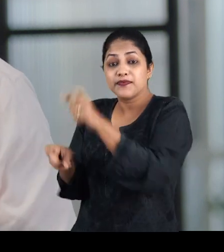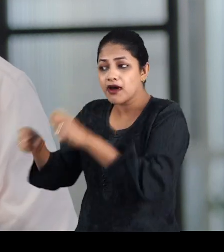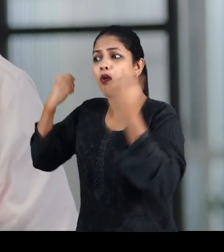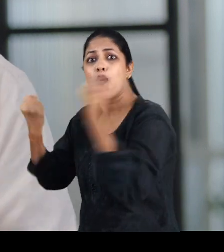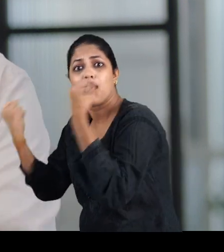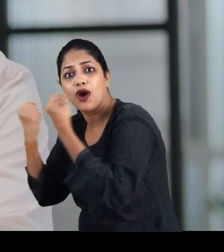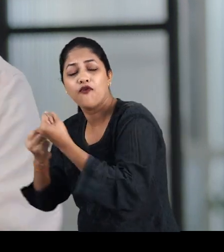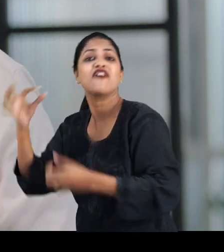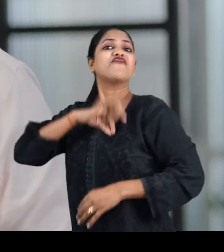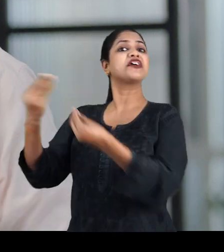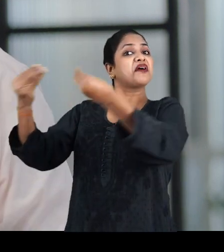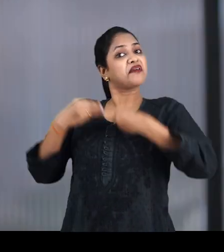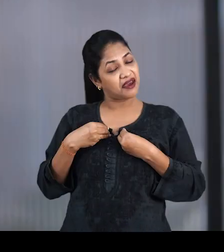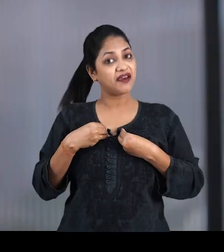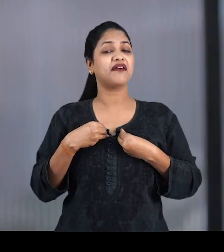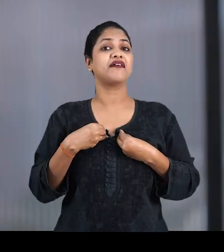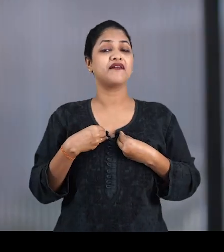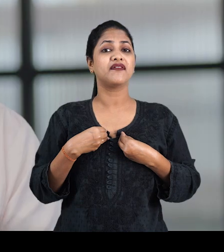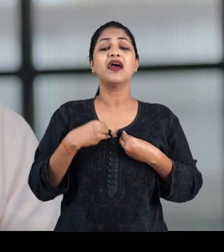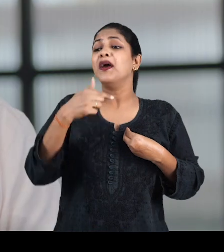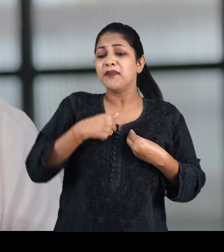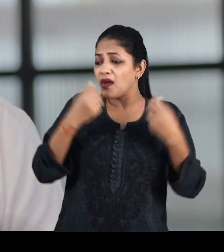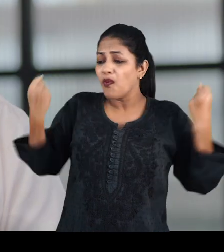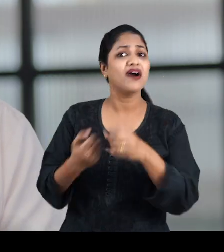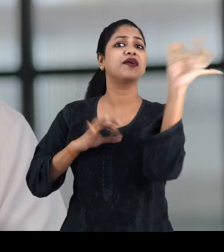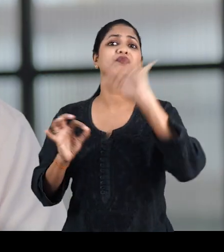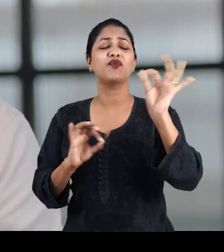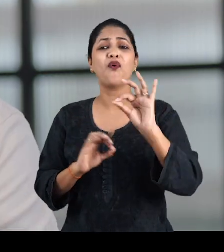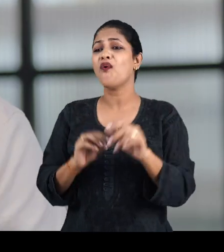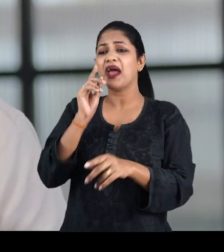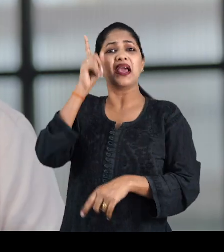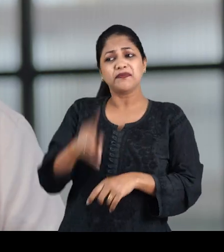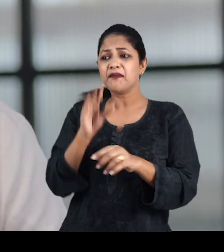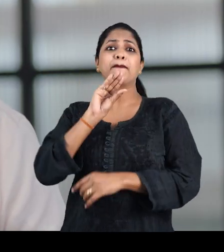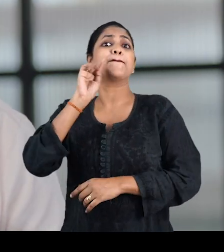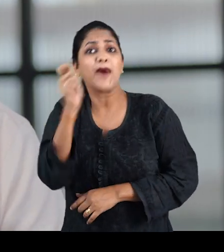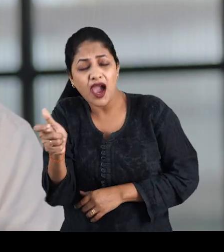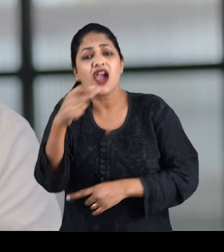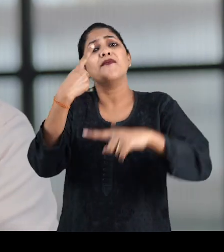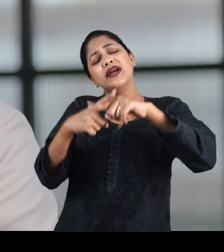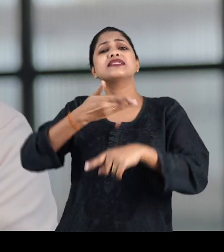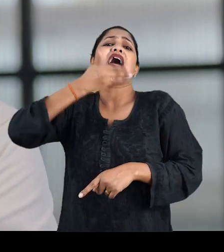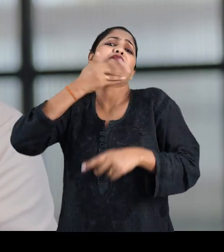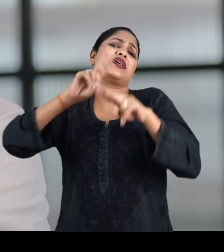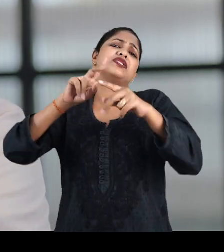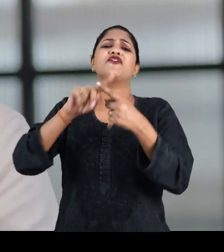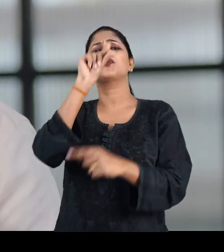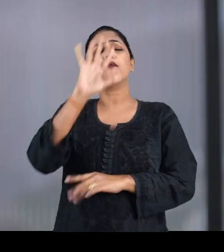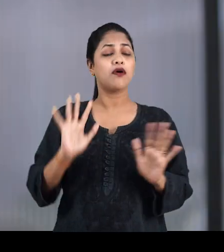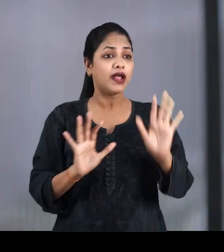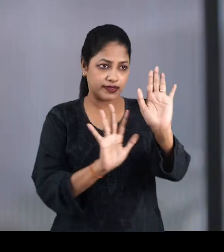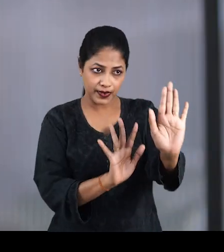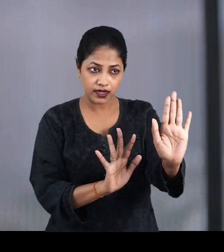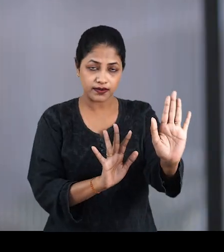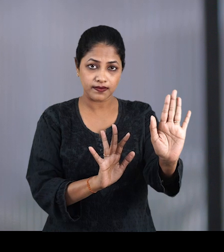માટે ટ્રેડિંગ કરીને મને નફો કમાઈ આપશે. મારે ફક્ત માર્જિન મની ટ્રાન્સફર કરવાનું રહેશે અને એક મામૂલી એડવાઇઝરી ફી ચૂકવવાની